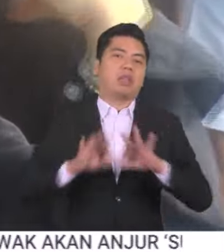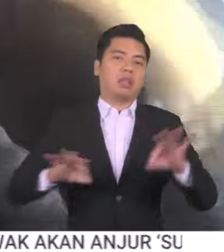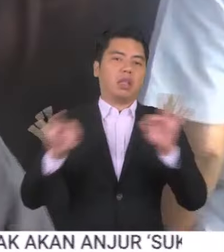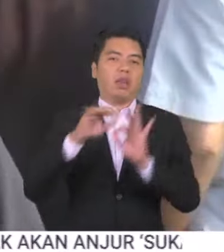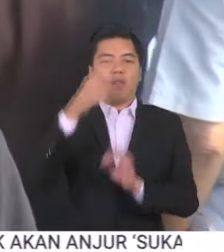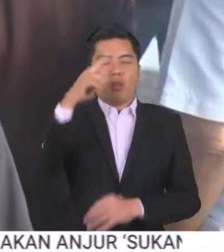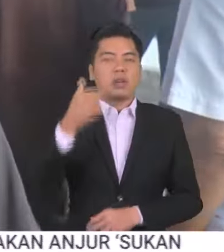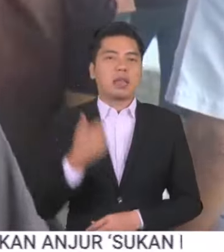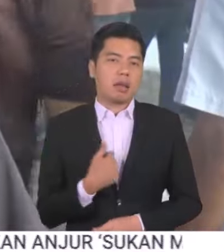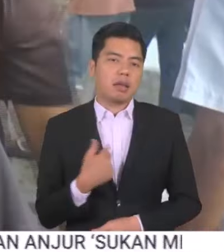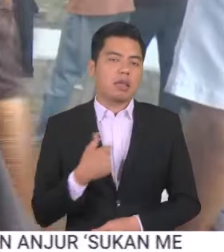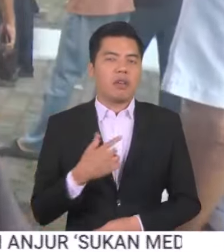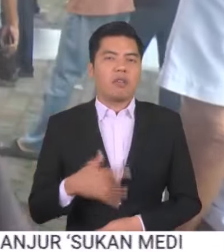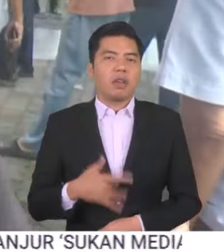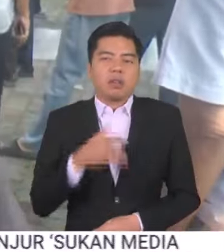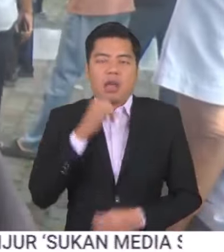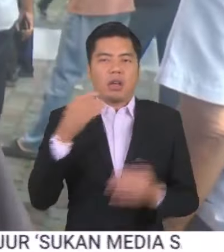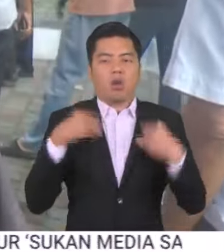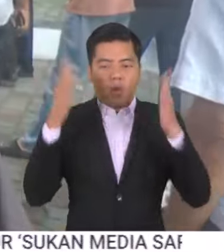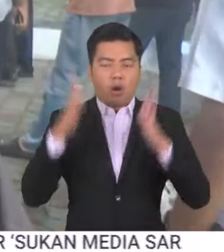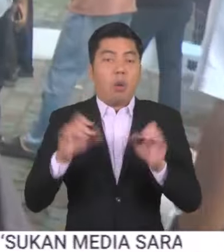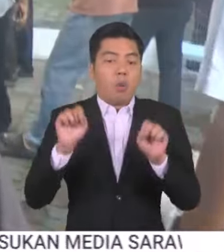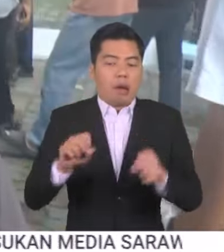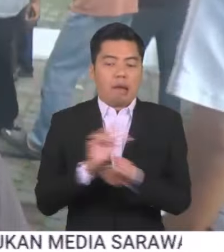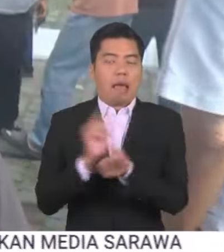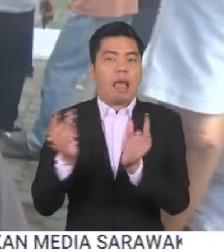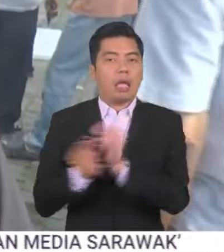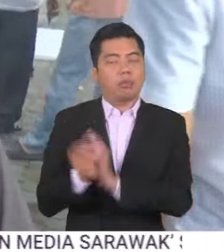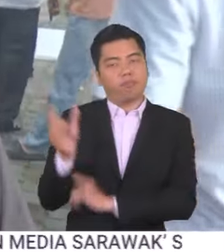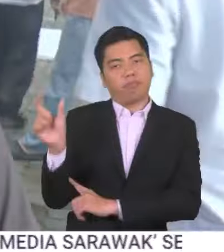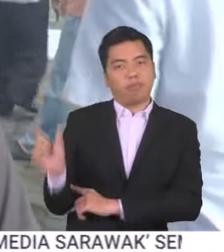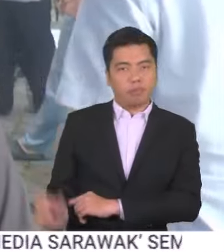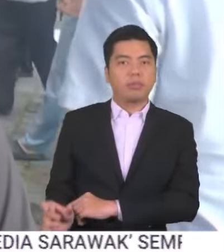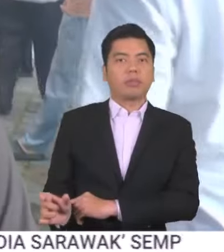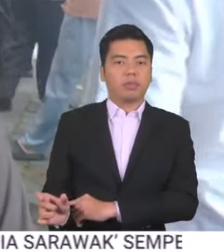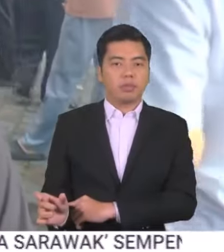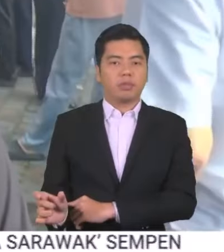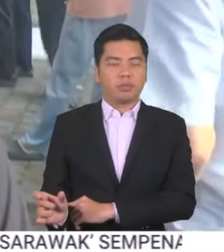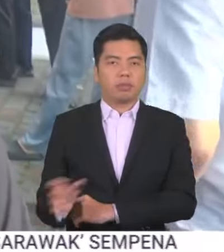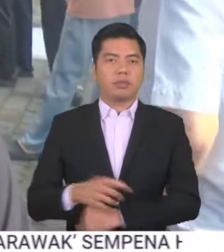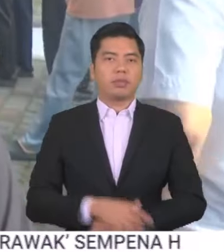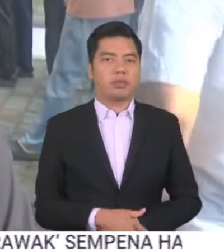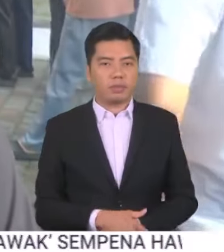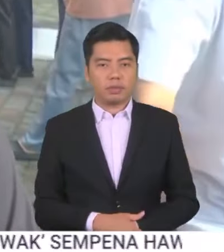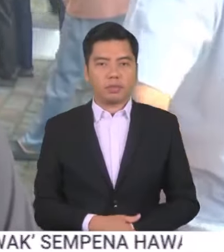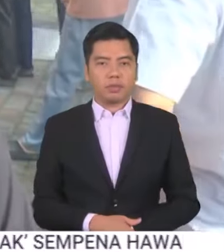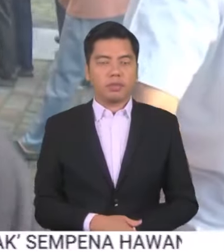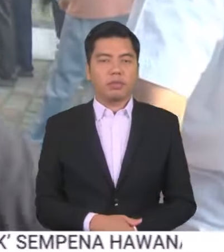tak ada pengganti, yang tak ada, memang tak ada penggantinya. Yang dia adalah satu-satunya lah.